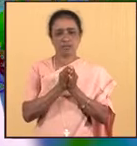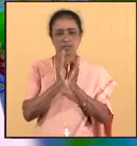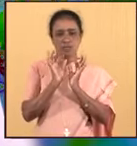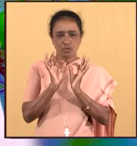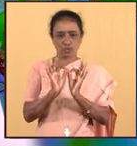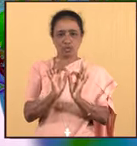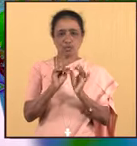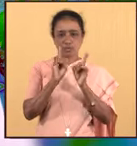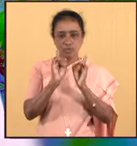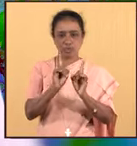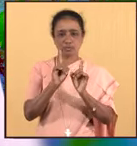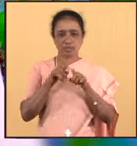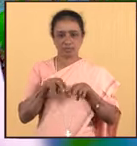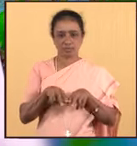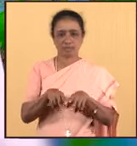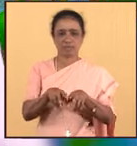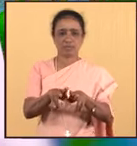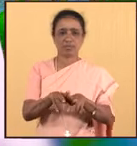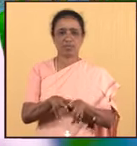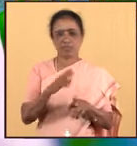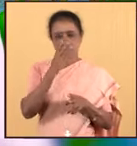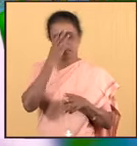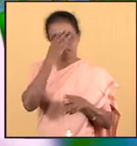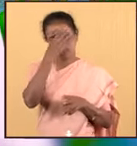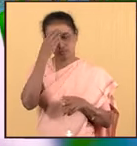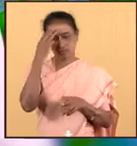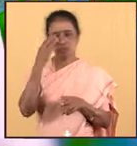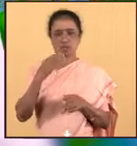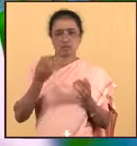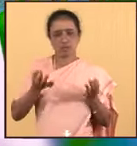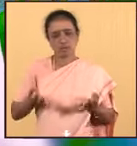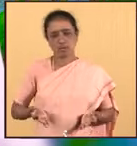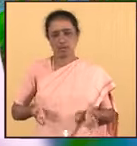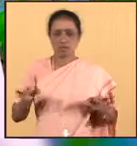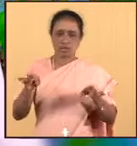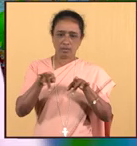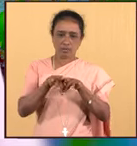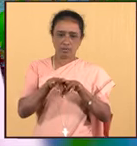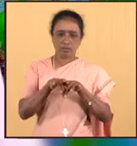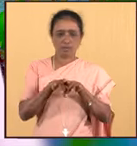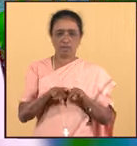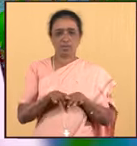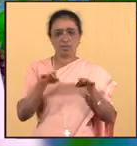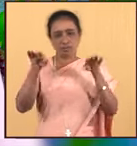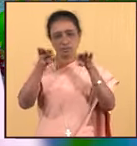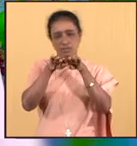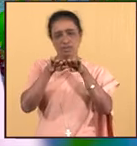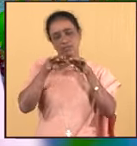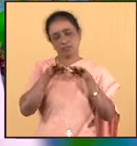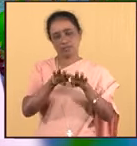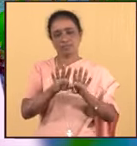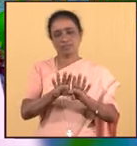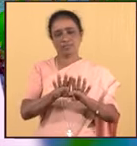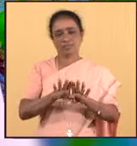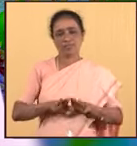அப்போ சமய சார்பற்ற நாடுன்னு சொன்னோம்னா இந்து மதத்தையும் அப்படித்தான் நடத்தணும், கிறிஸ்துவத்தையும் அப்படித்தான் நடத்தணும், பௌத்தத்தையும் அப்படித்தான் நடத்தணும், எல்லாத்தையும்